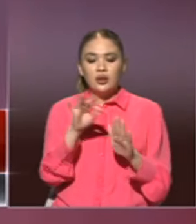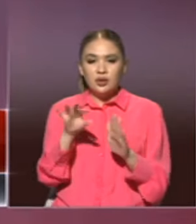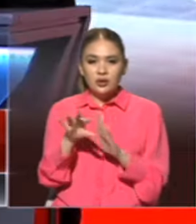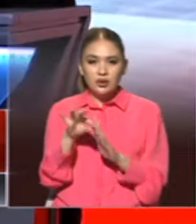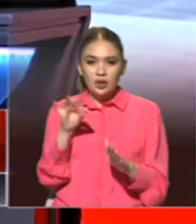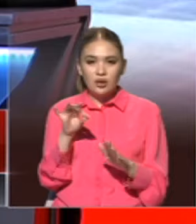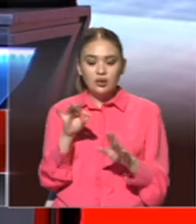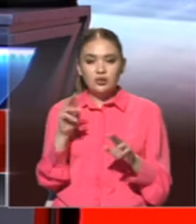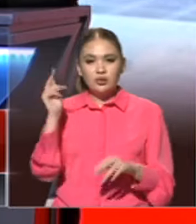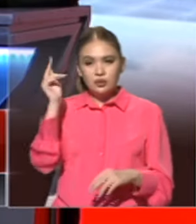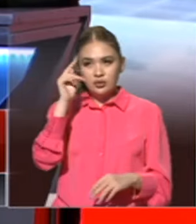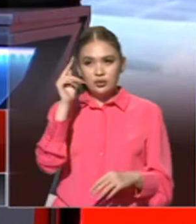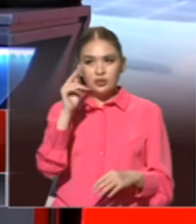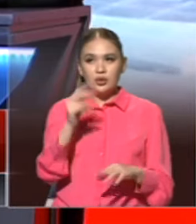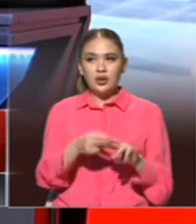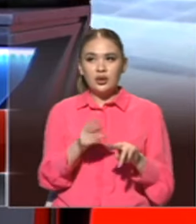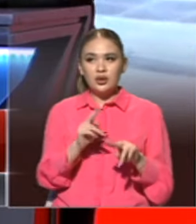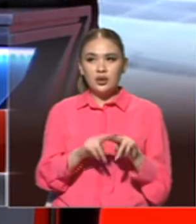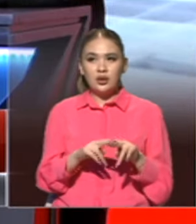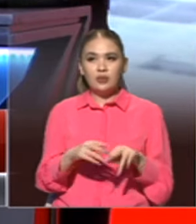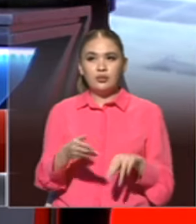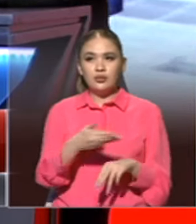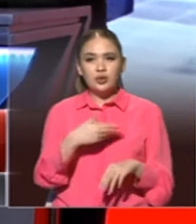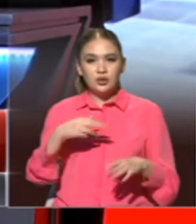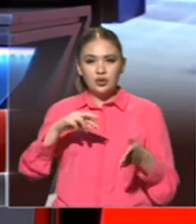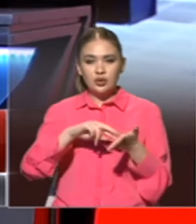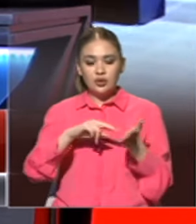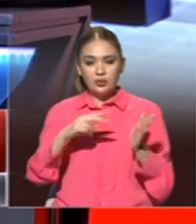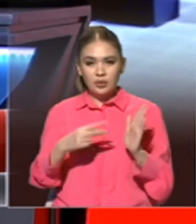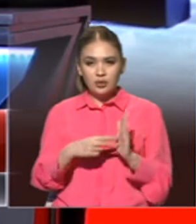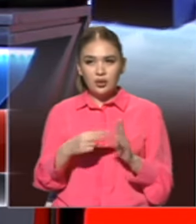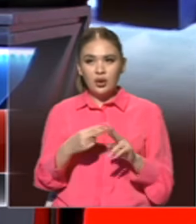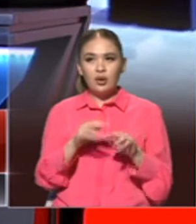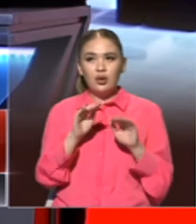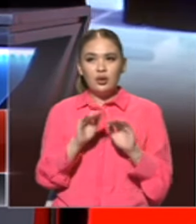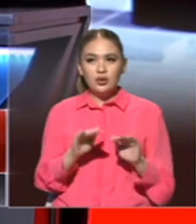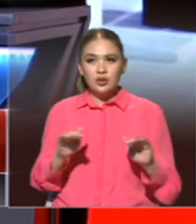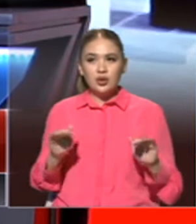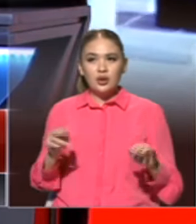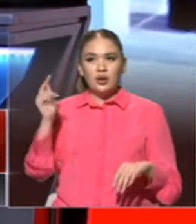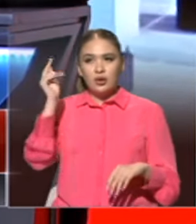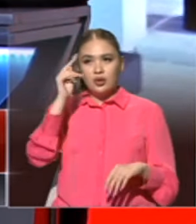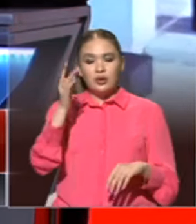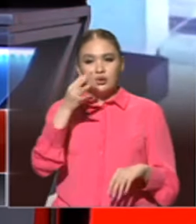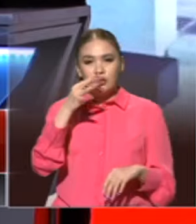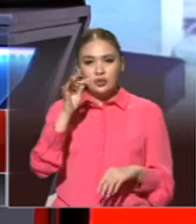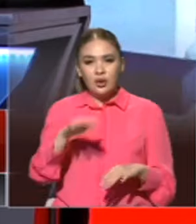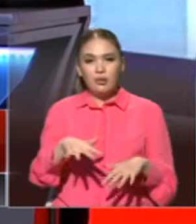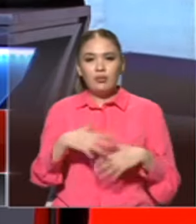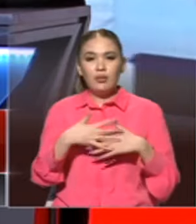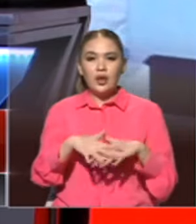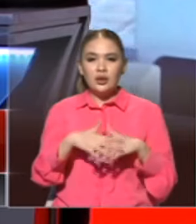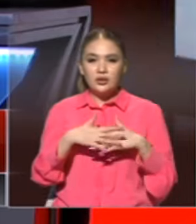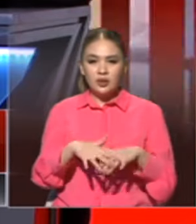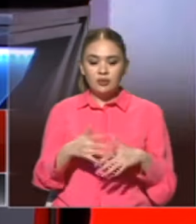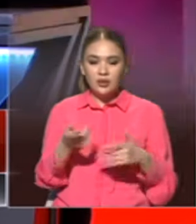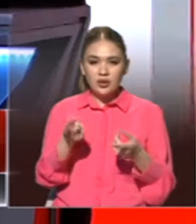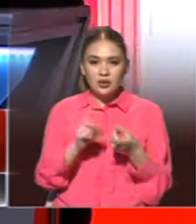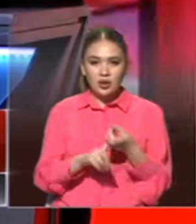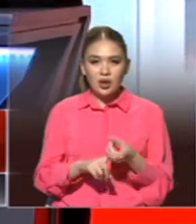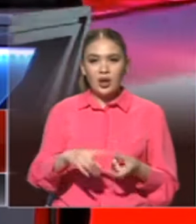беріледі. Осы таңдау пәндерінде мысалы біздің оқу жоспарларымызда оқушылардың оқу сауаттылығына, математикалық сауаттылыққа